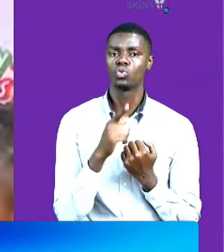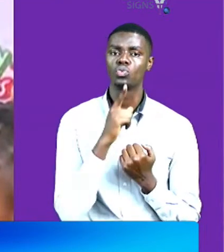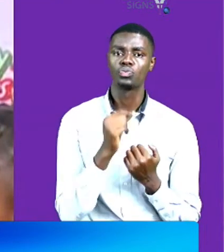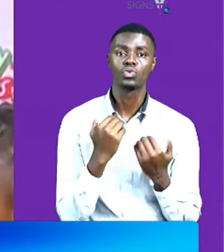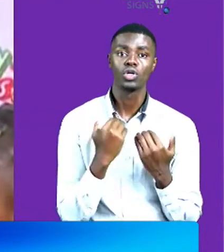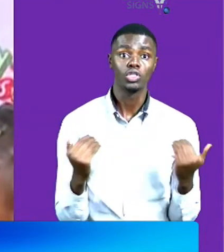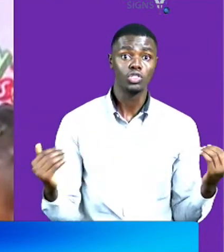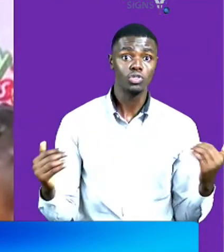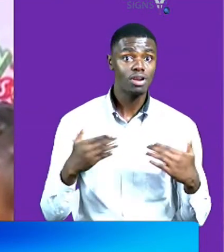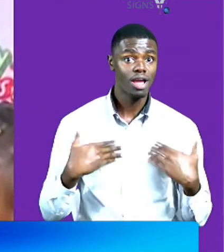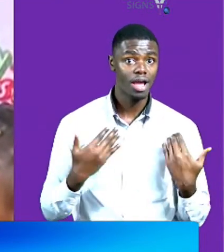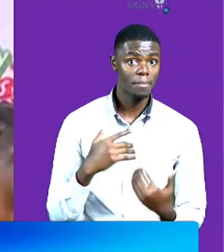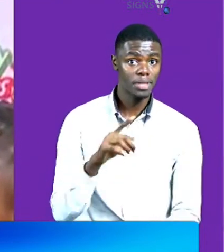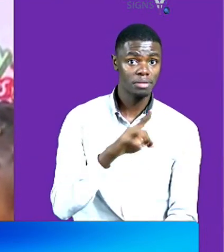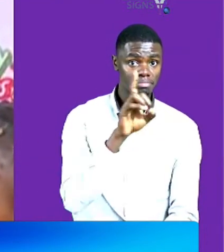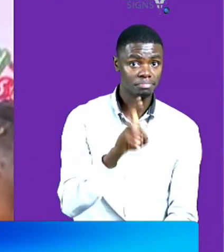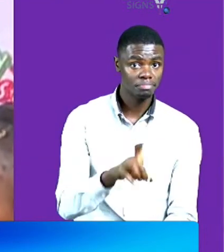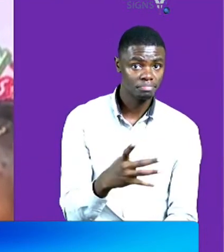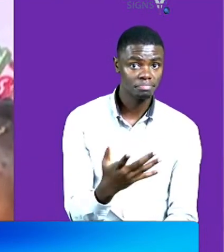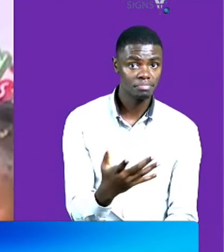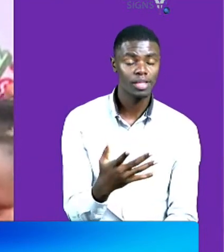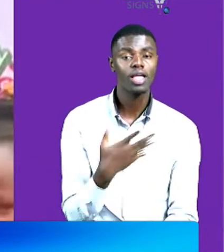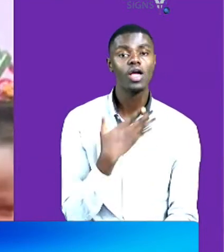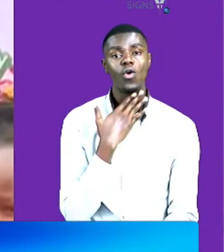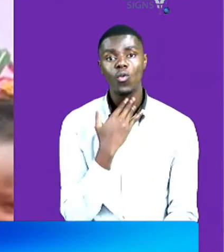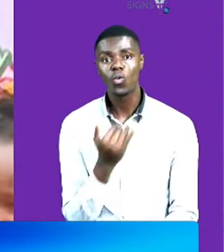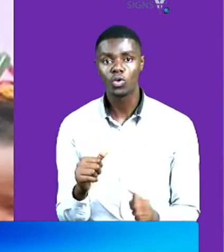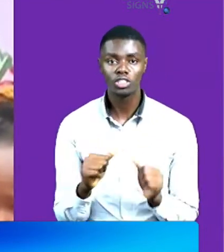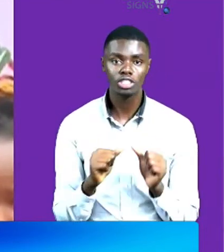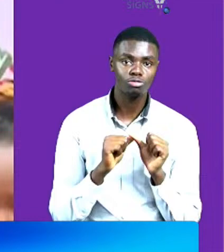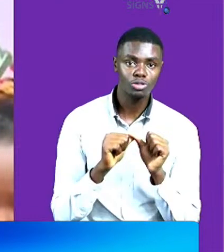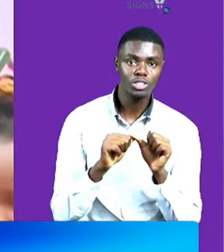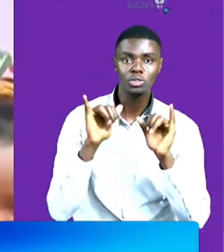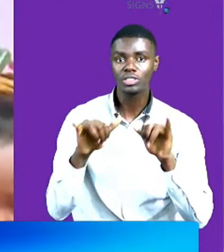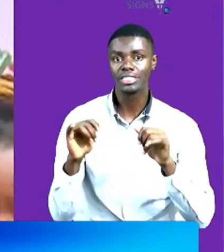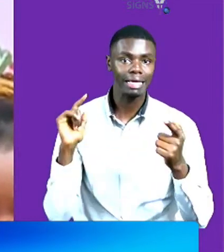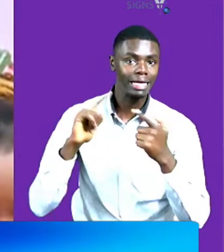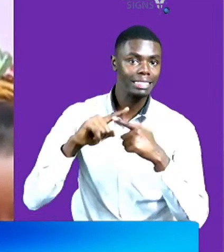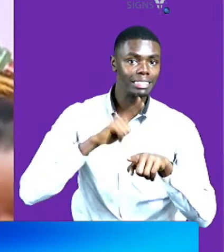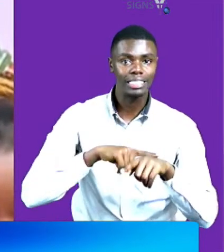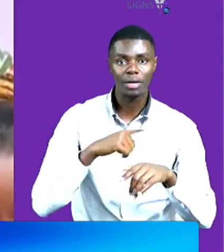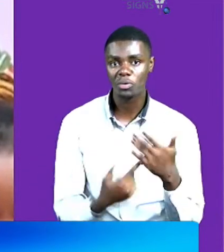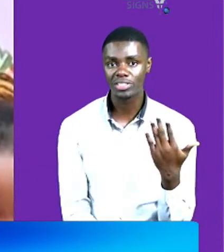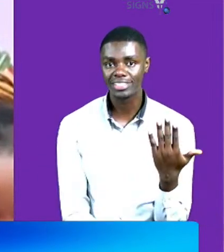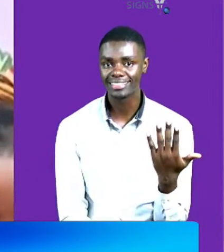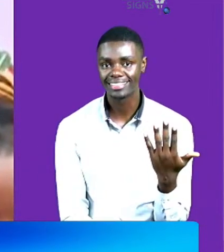mmefurahia kushinda hapa? Mnataka kukaa na mimi mpaka saa ngapi?